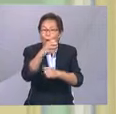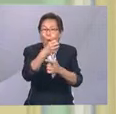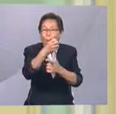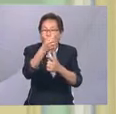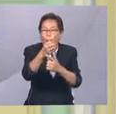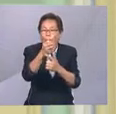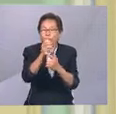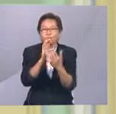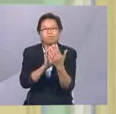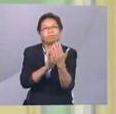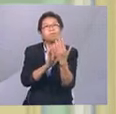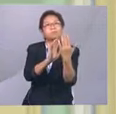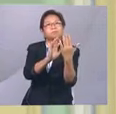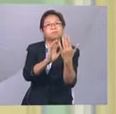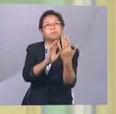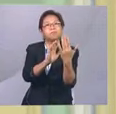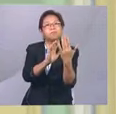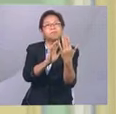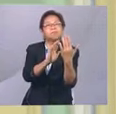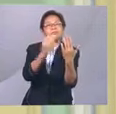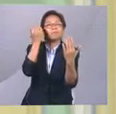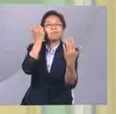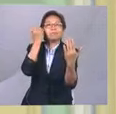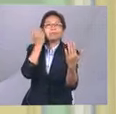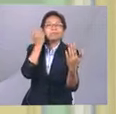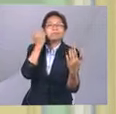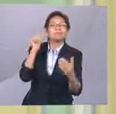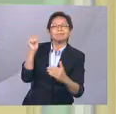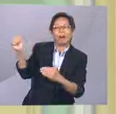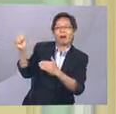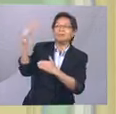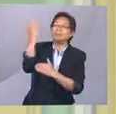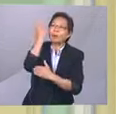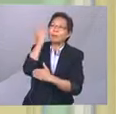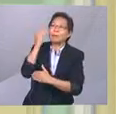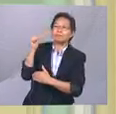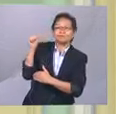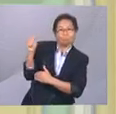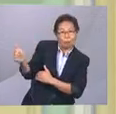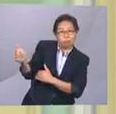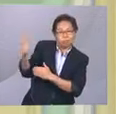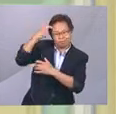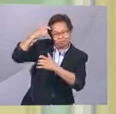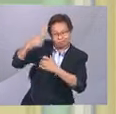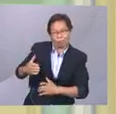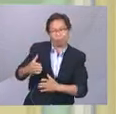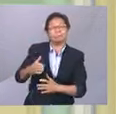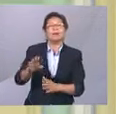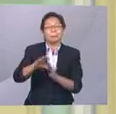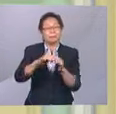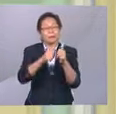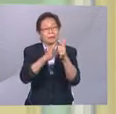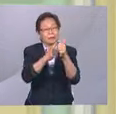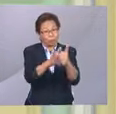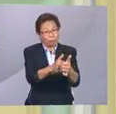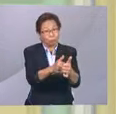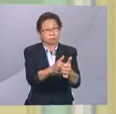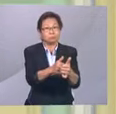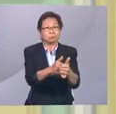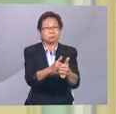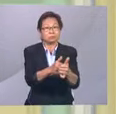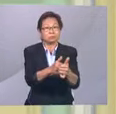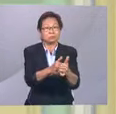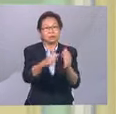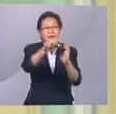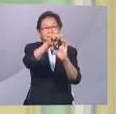ke mahkamah ialah mahkamah yang memutuskan kenal berdasarkan Hai